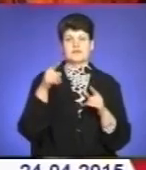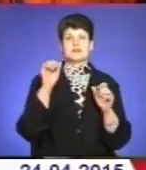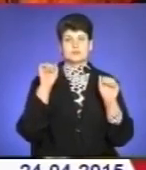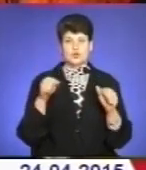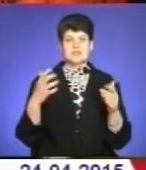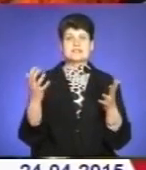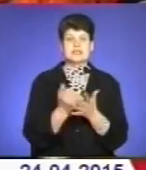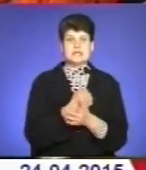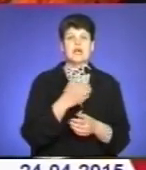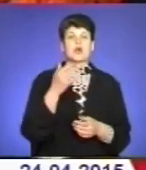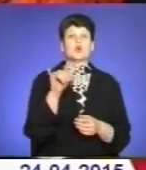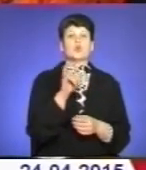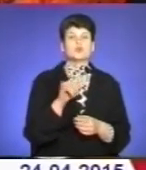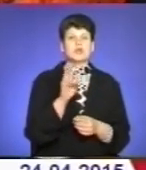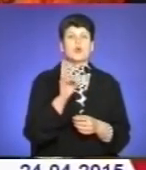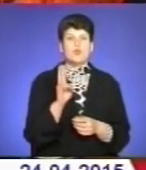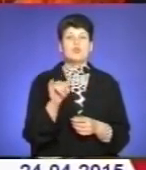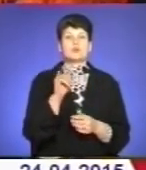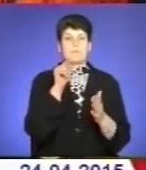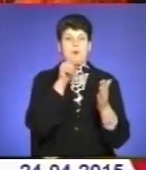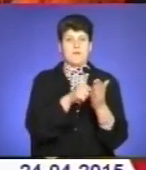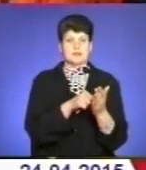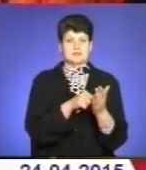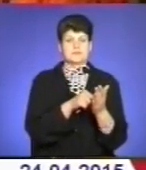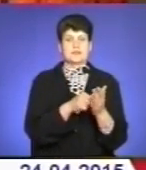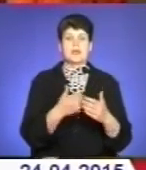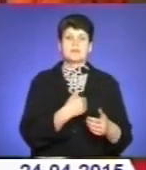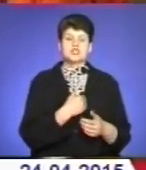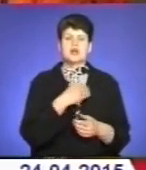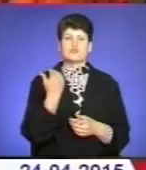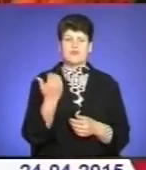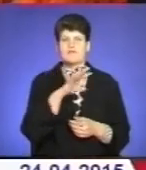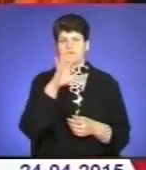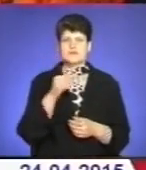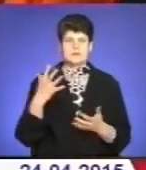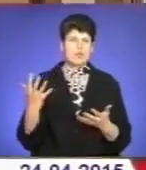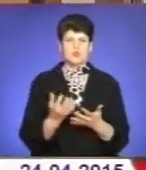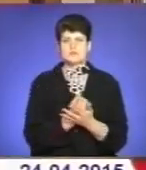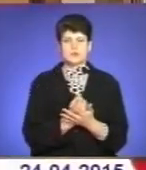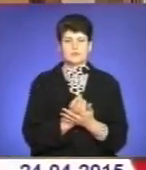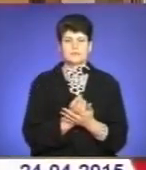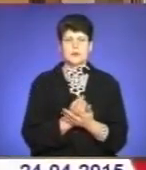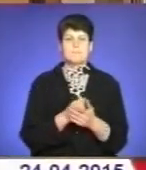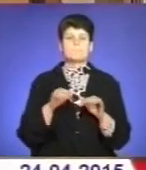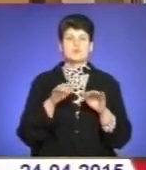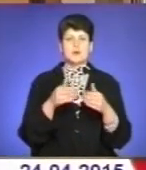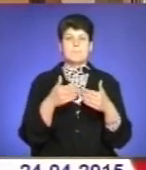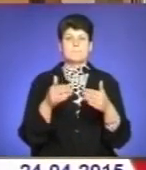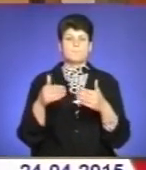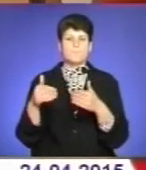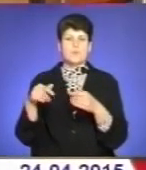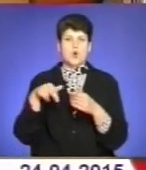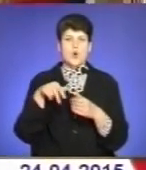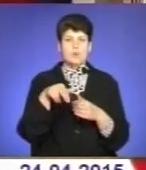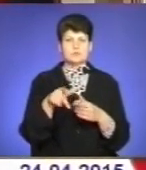коли, куди, кому попасти. Домовились? Я бажаю вам всім успіху. Процедура пропуску у пункт